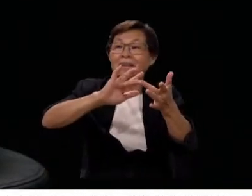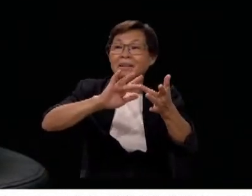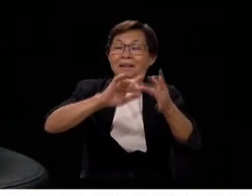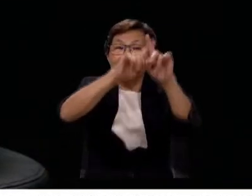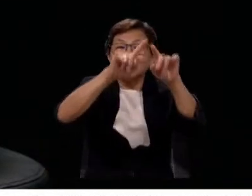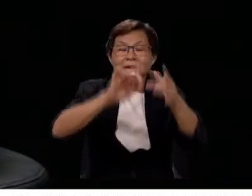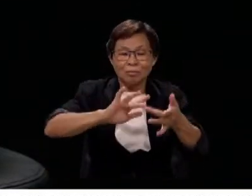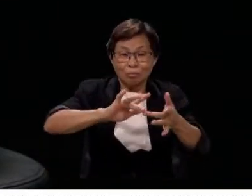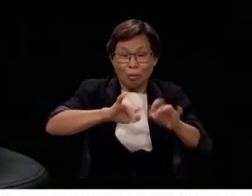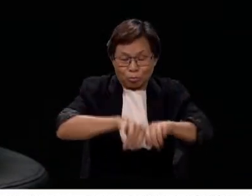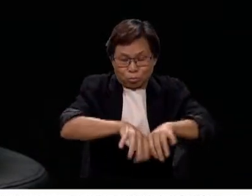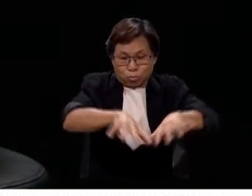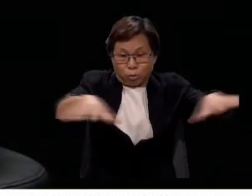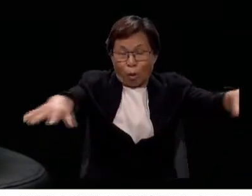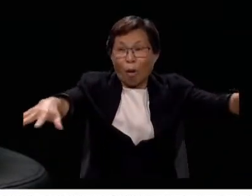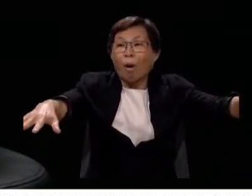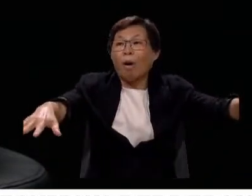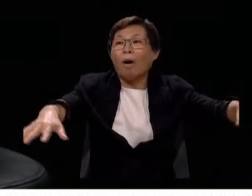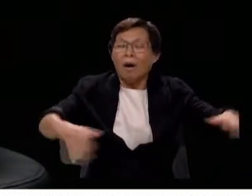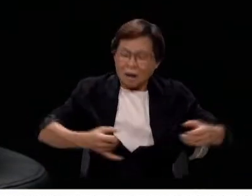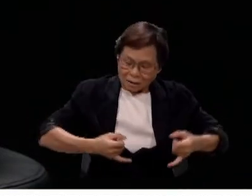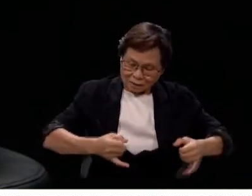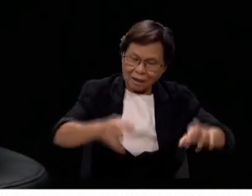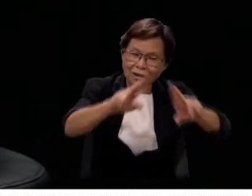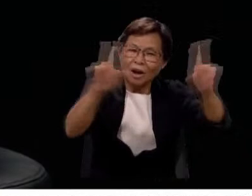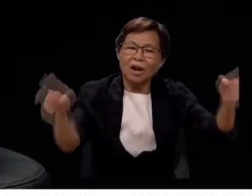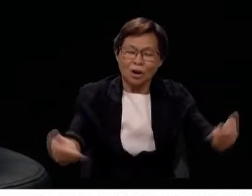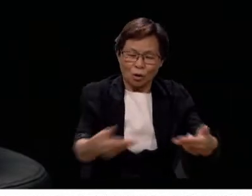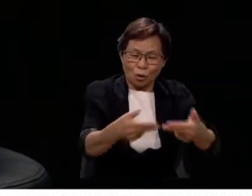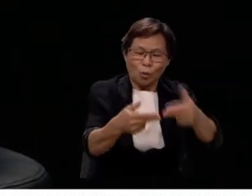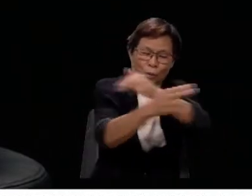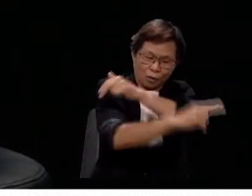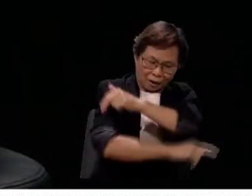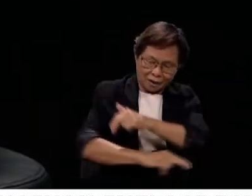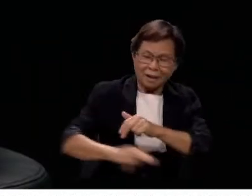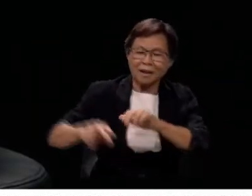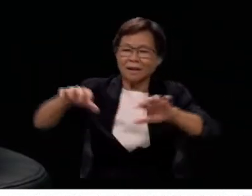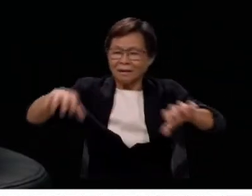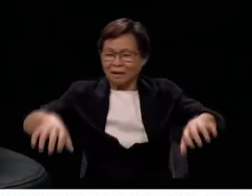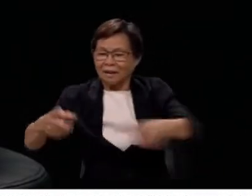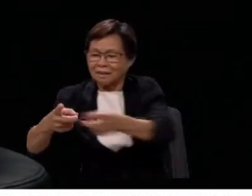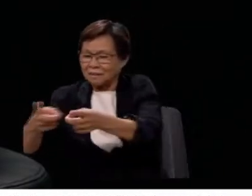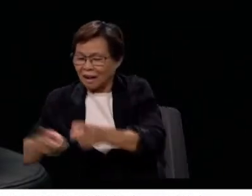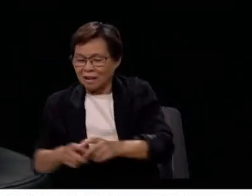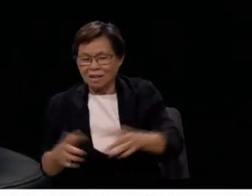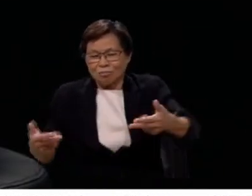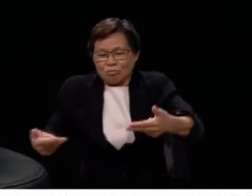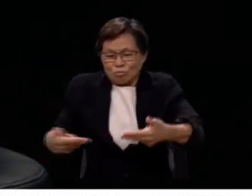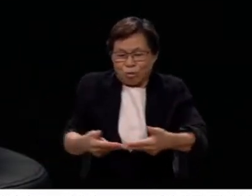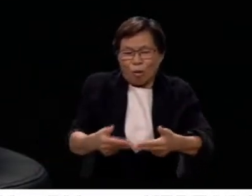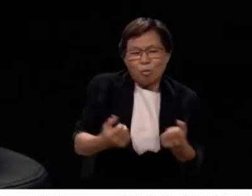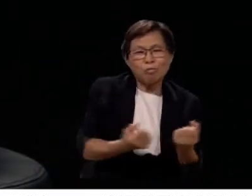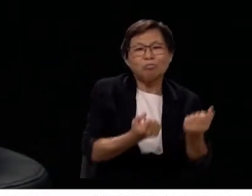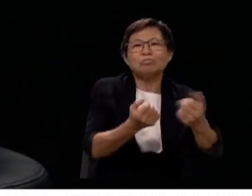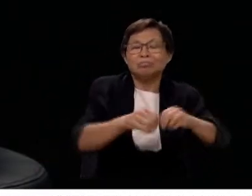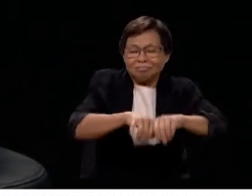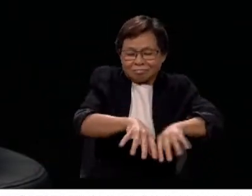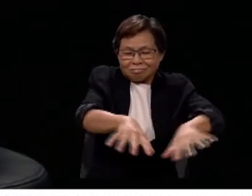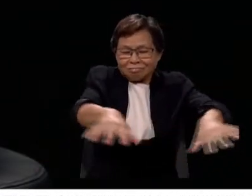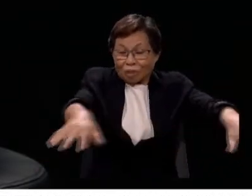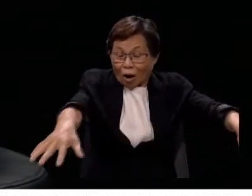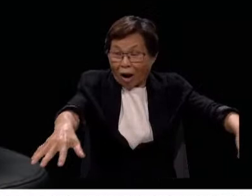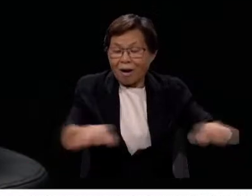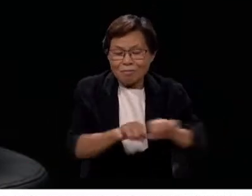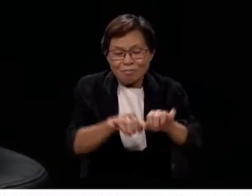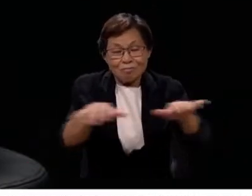infrastruktur di negara kita Ia melibatkan hubungan antara negeri antara daerah dan sebagainya by kajian ini akan memberi